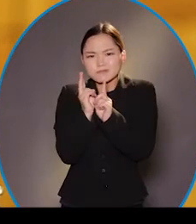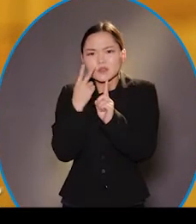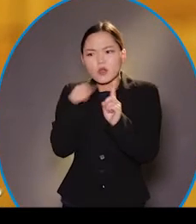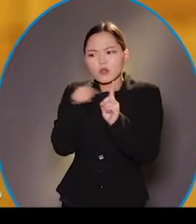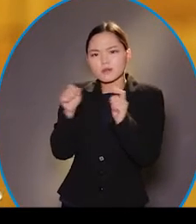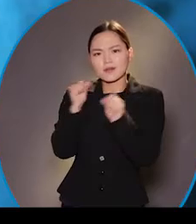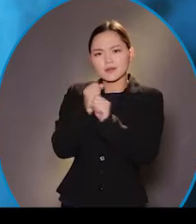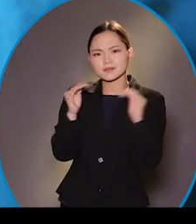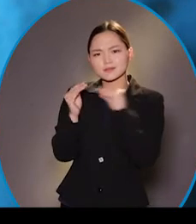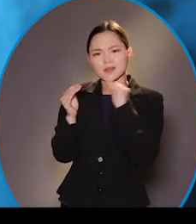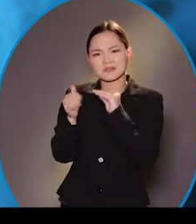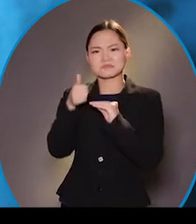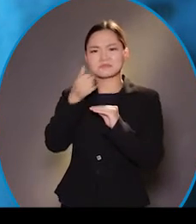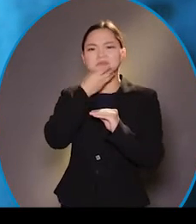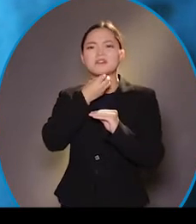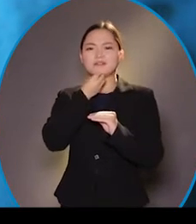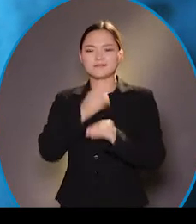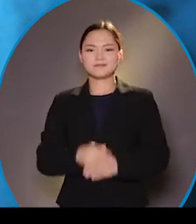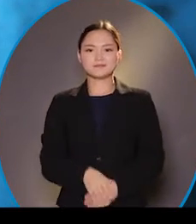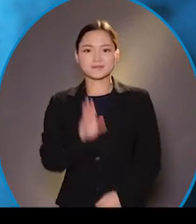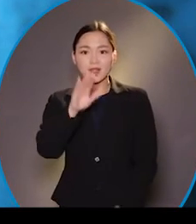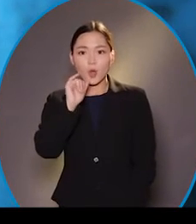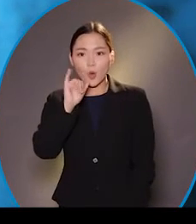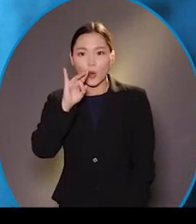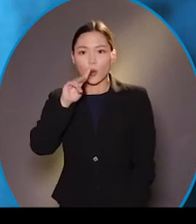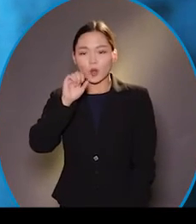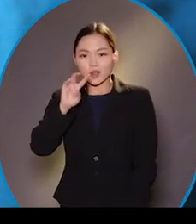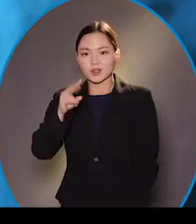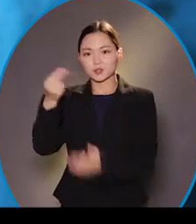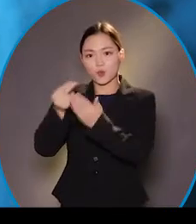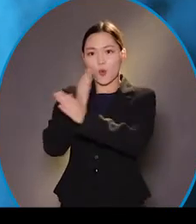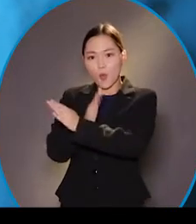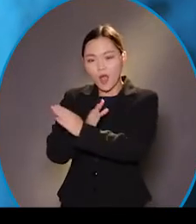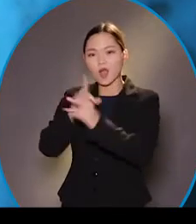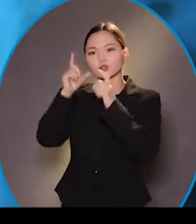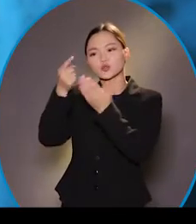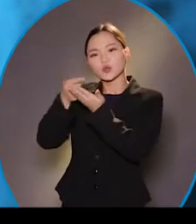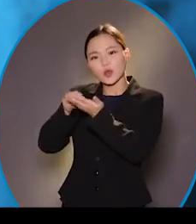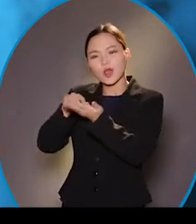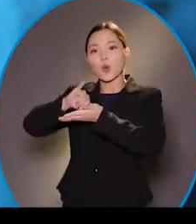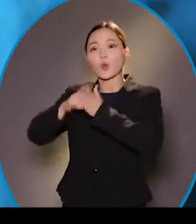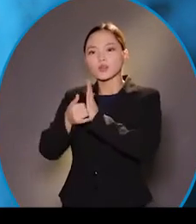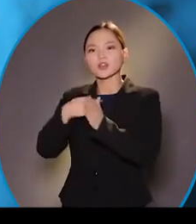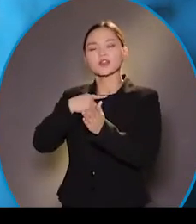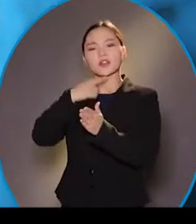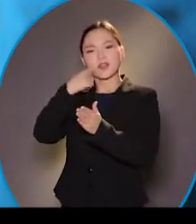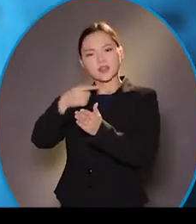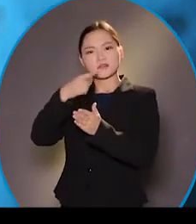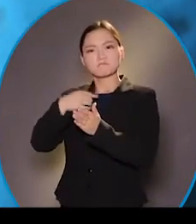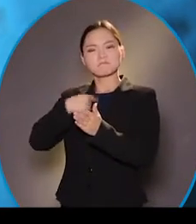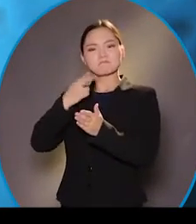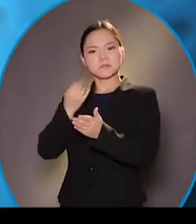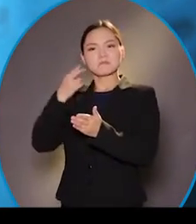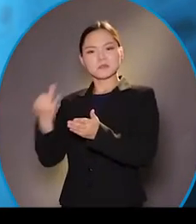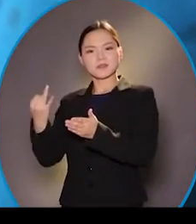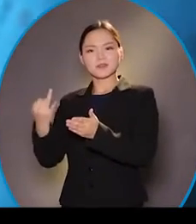ойр ажилдаг. Урлан зурсан зураг, Урлан зурсан зураг. утгын хэлээ би. Утгын хэлээ